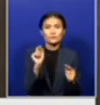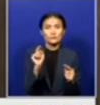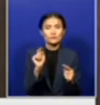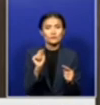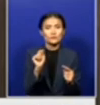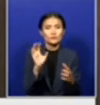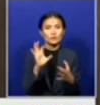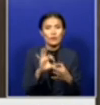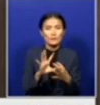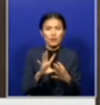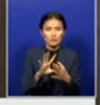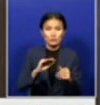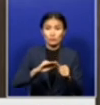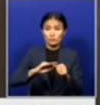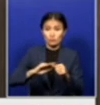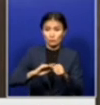ย